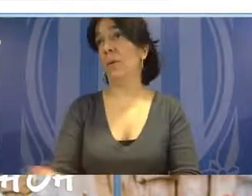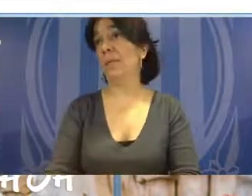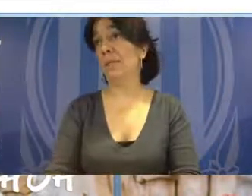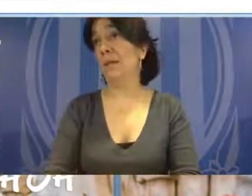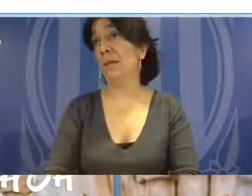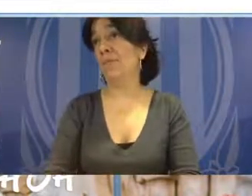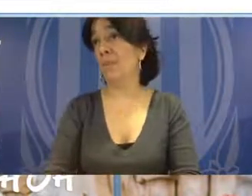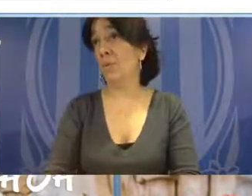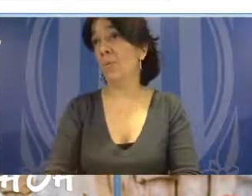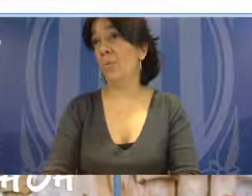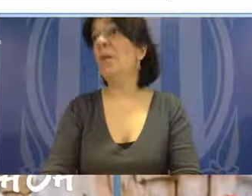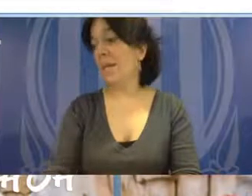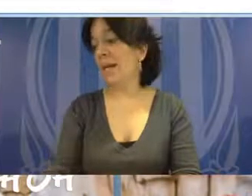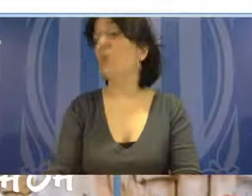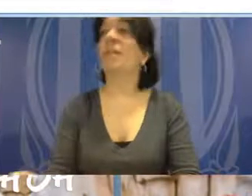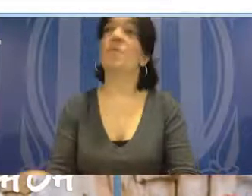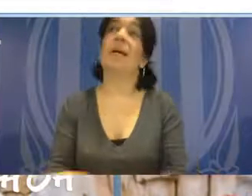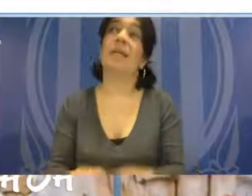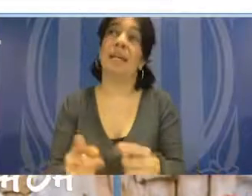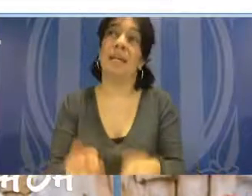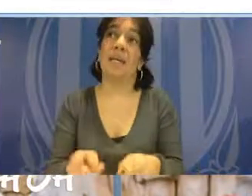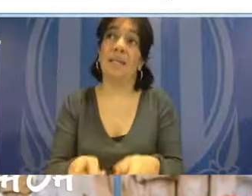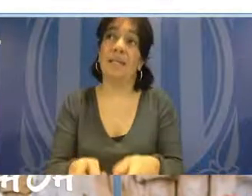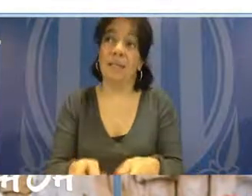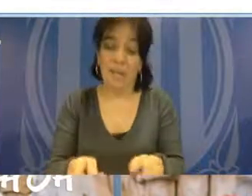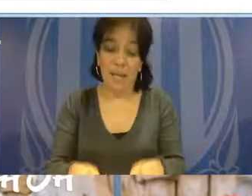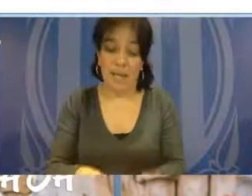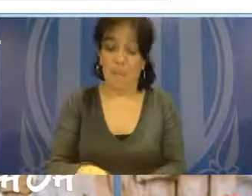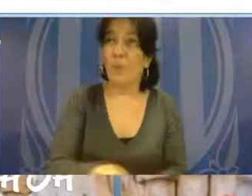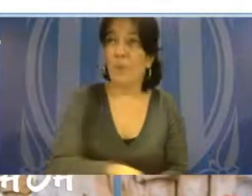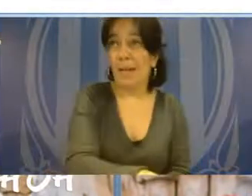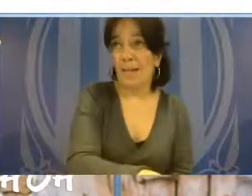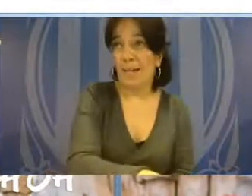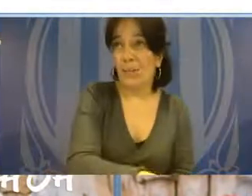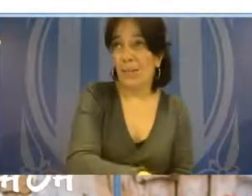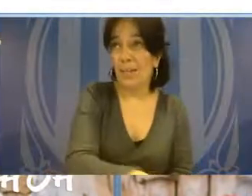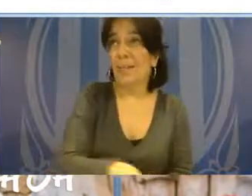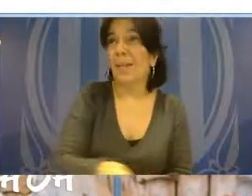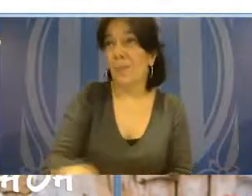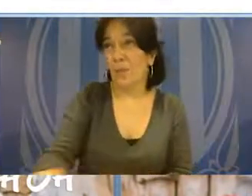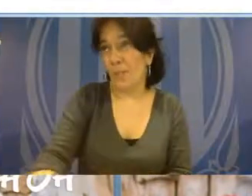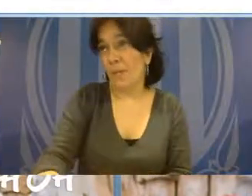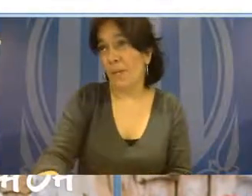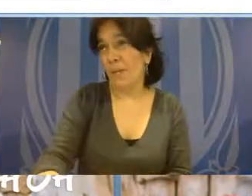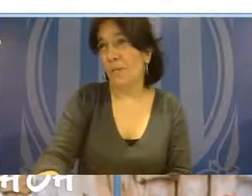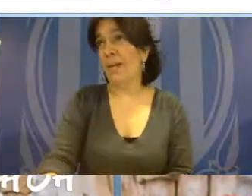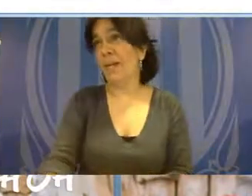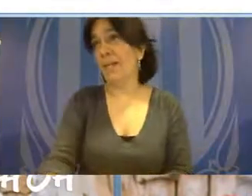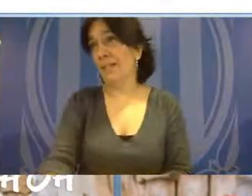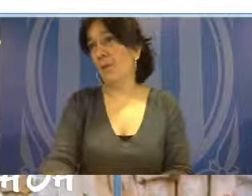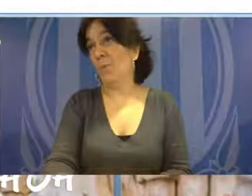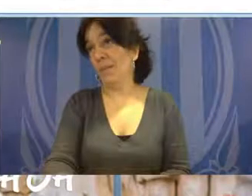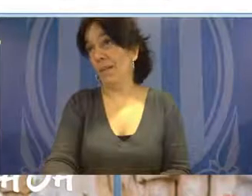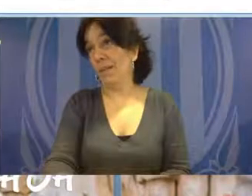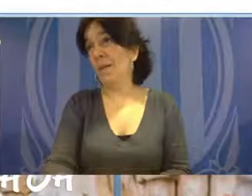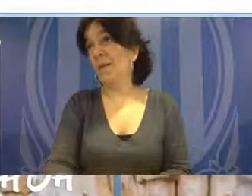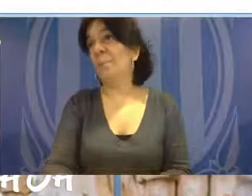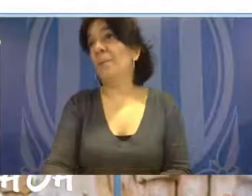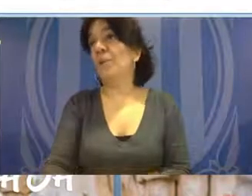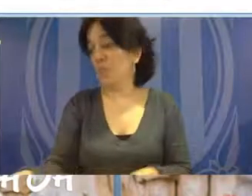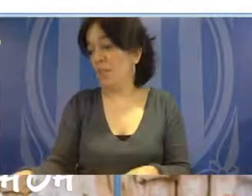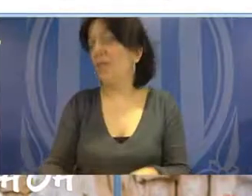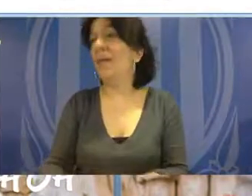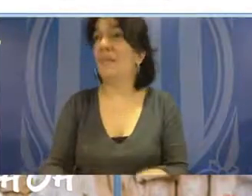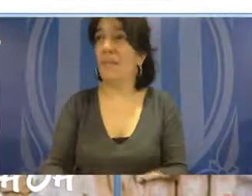tenen una pàgina en el Facebook, perquè moltes vegades aquella mateixa han piulat en el Twitter i llavors també la publiquen en el seu perfil.